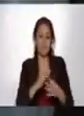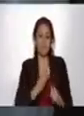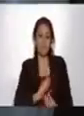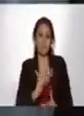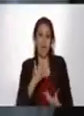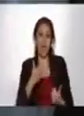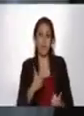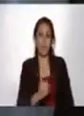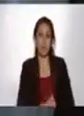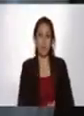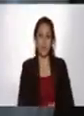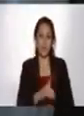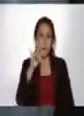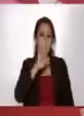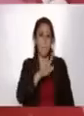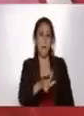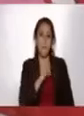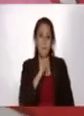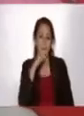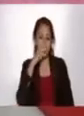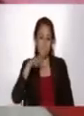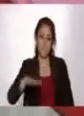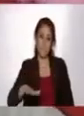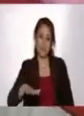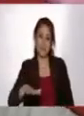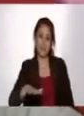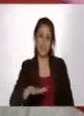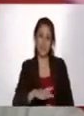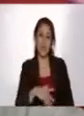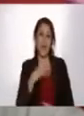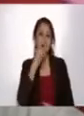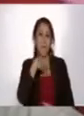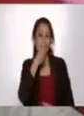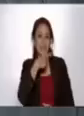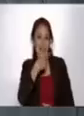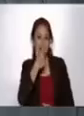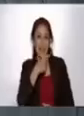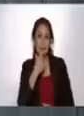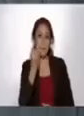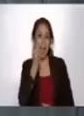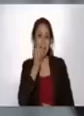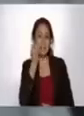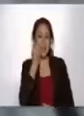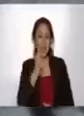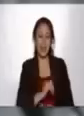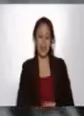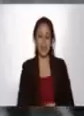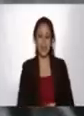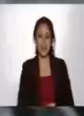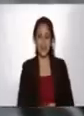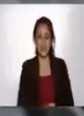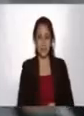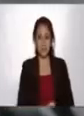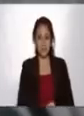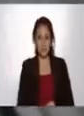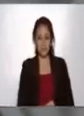لك المعزه اللي ربنا قدرش حبيبه اصلا. ضحكيه واموره وعسوله، كل حاجه فيها حلوه. تقعد تلعب معانا